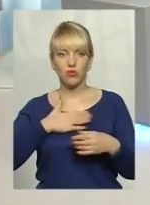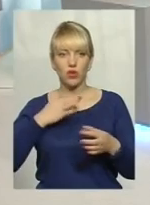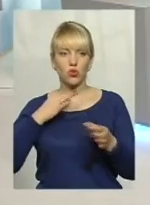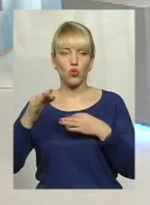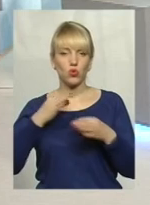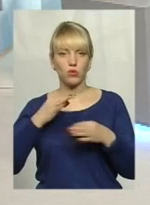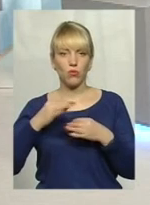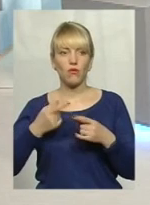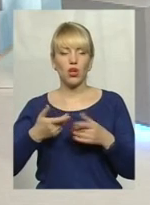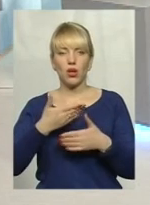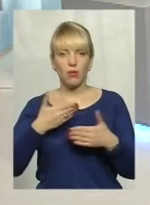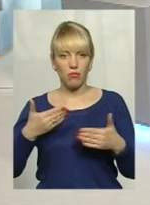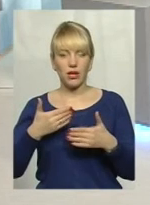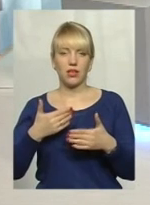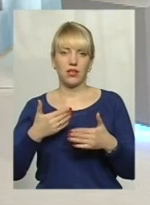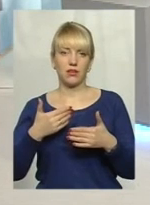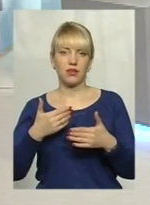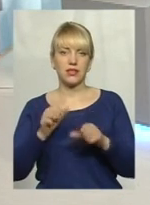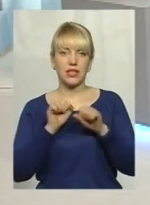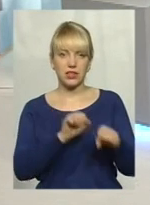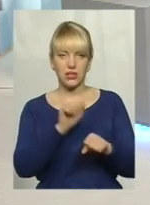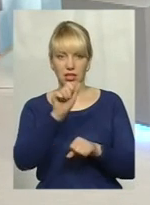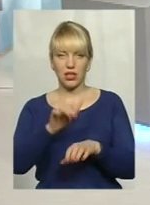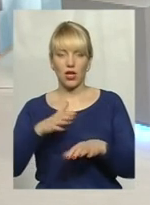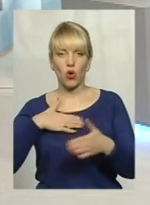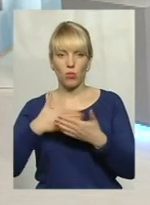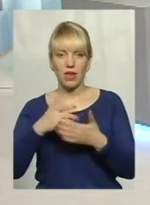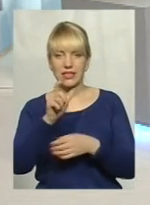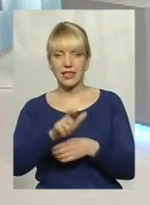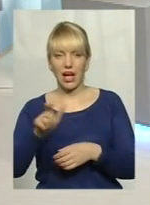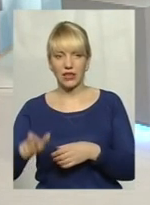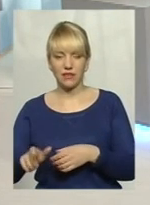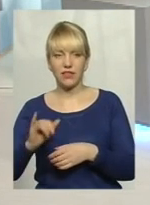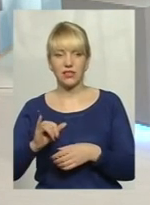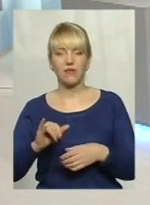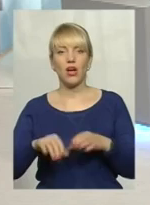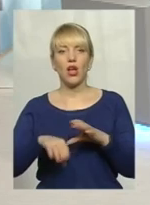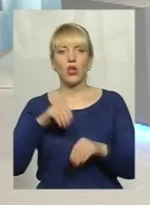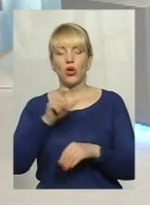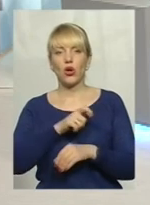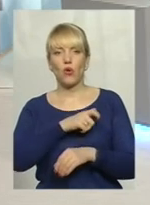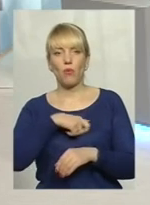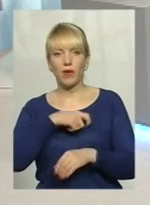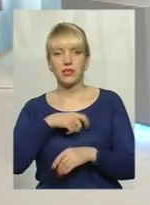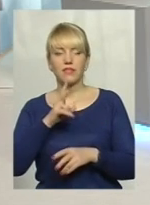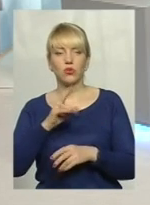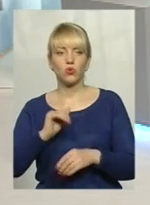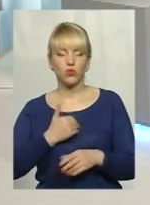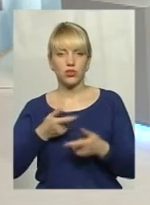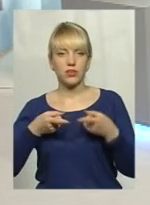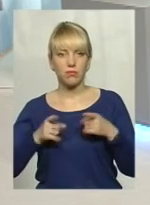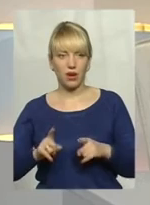ми все-таки озброїли частину і громадських активістів, і обранців, які хочуть